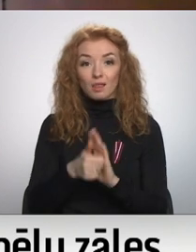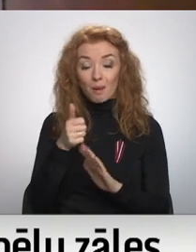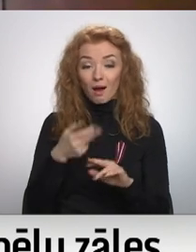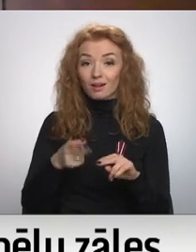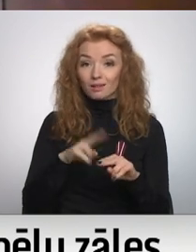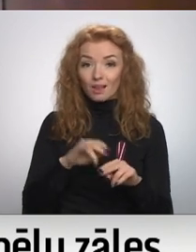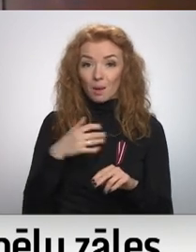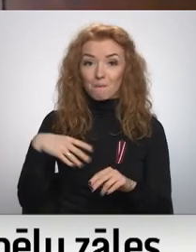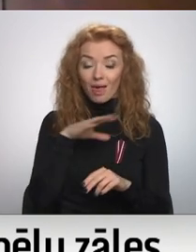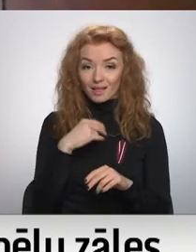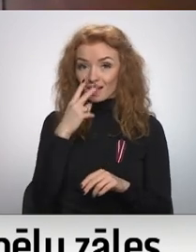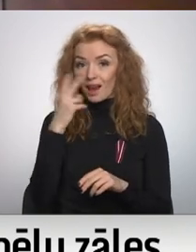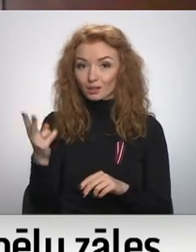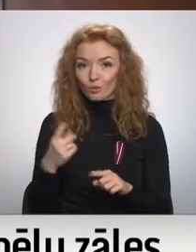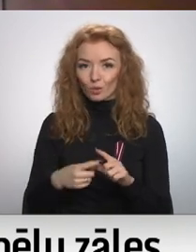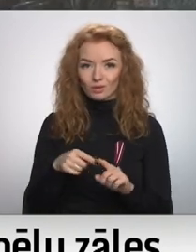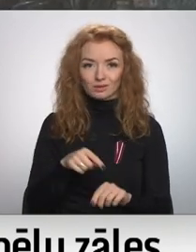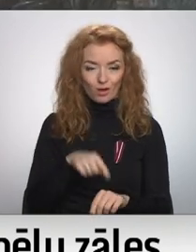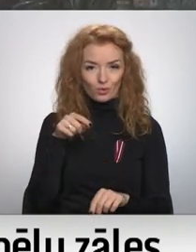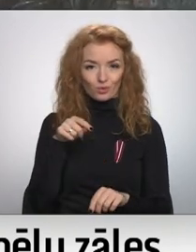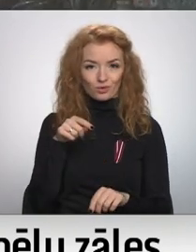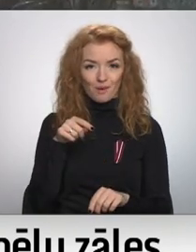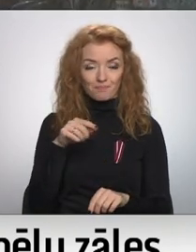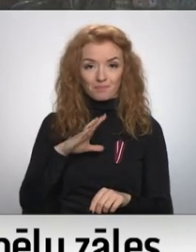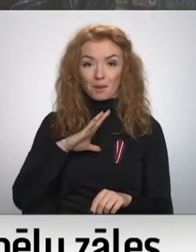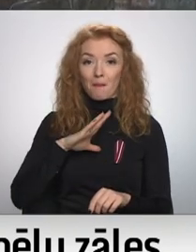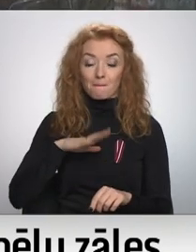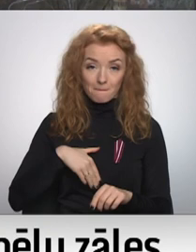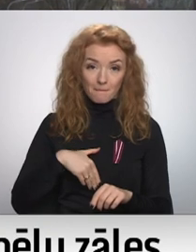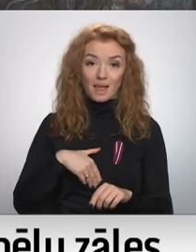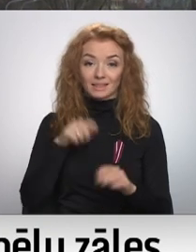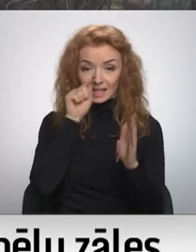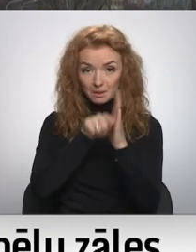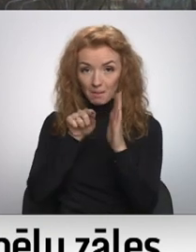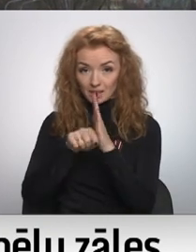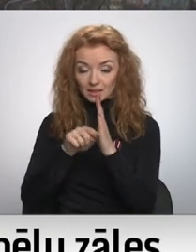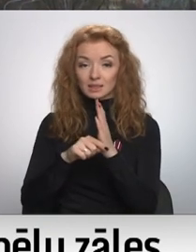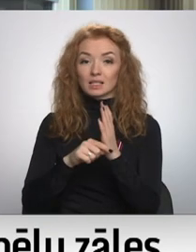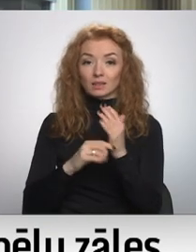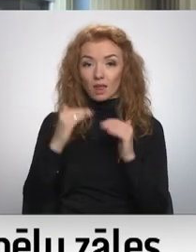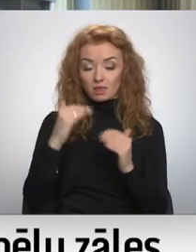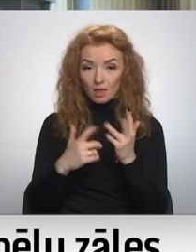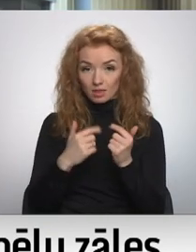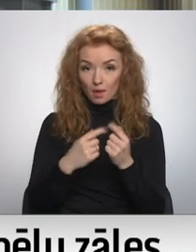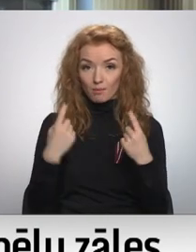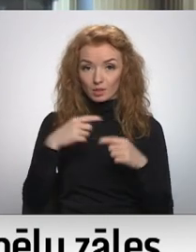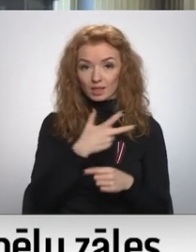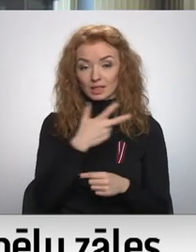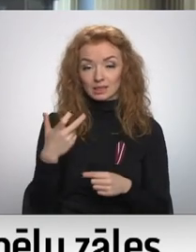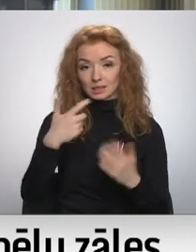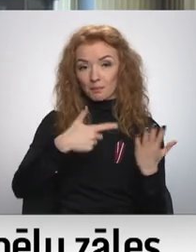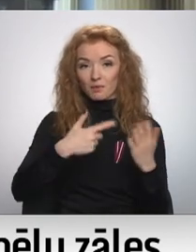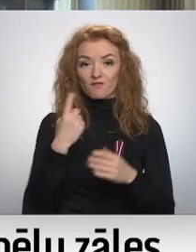ja mēs to redzam un sajūtam. Pēc izlaužu un azartspēļu inspekcijas datiem Latvijā pašlaik ir